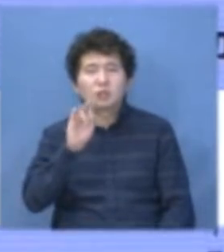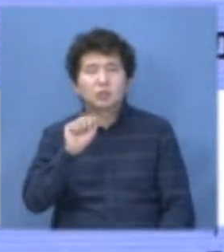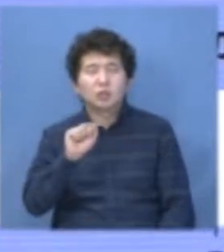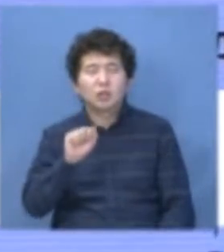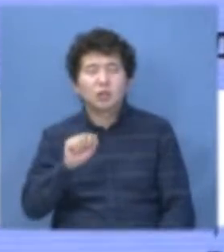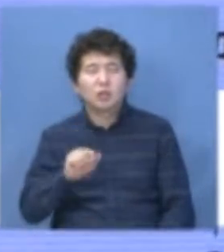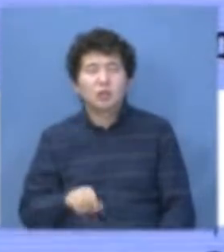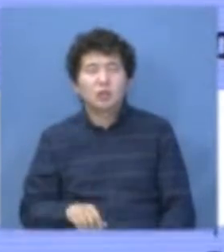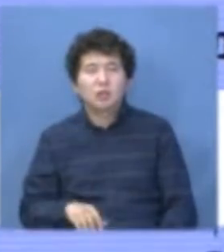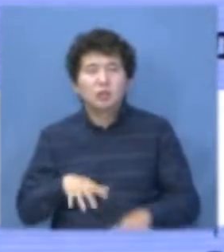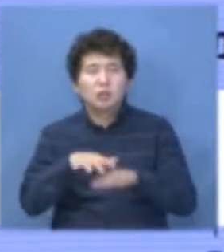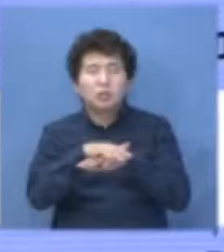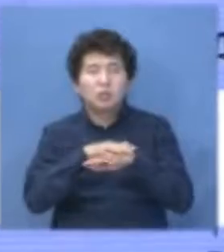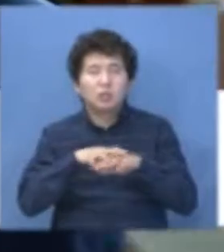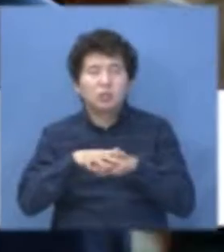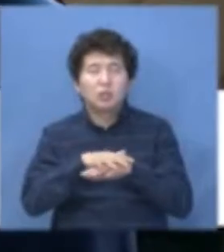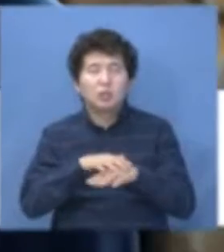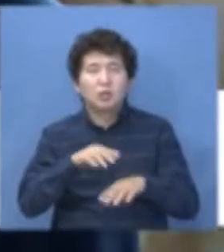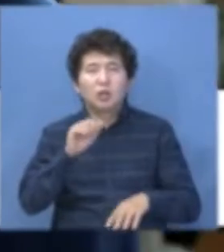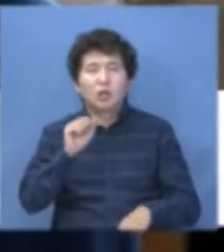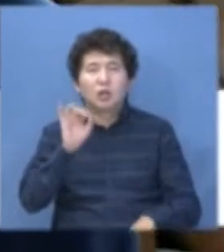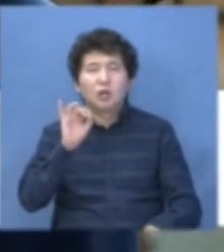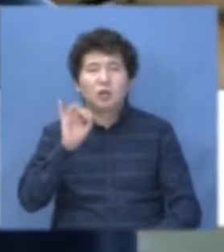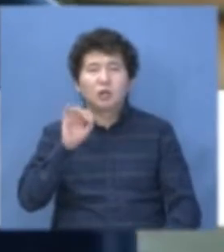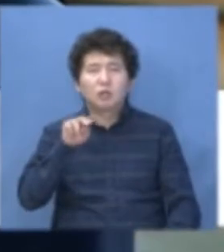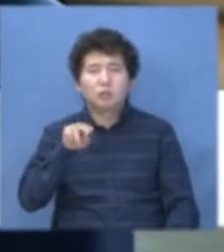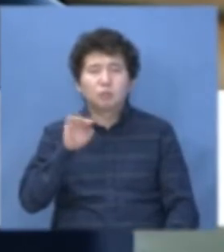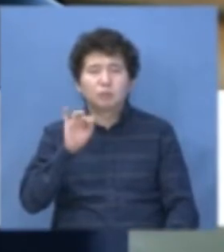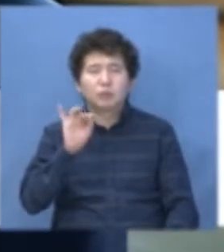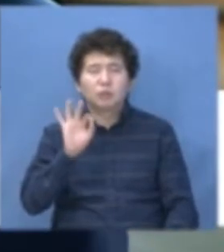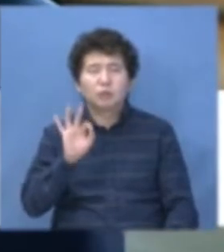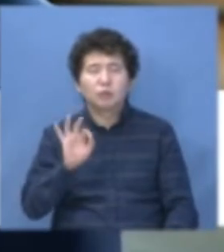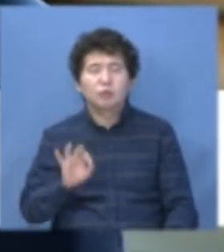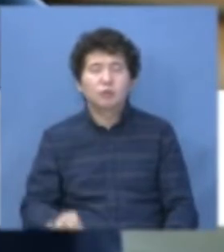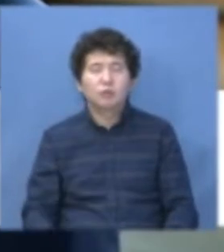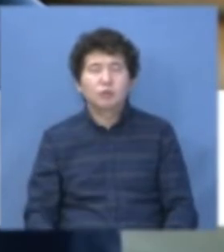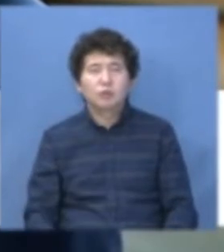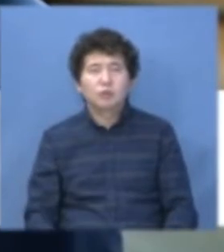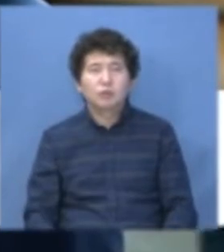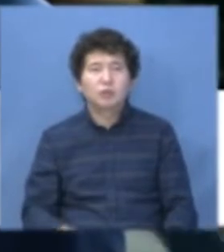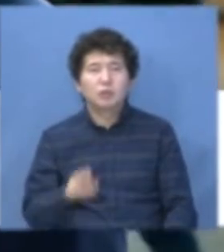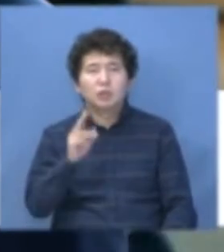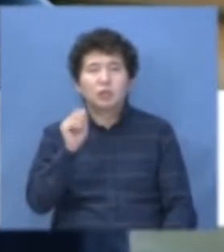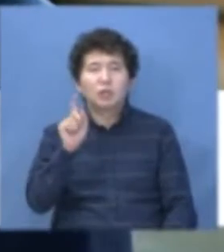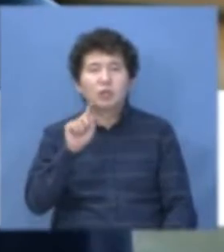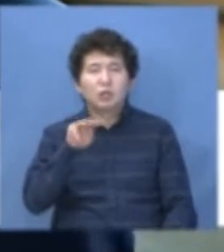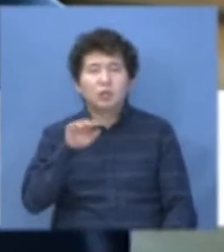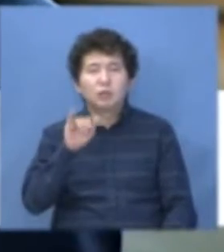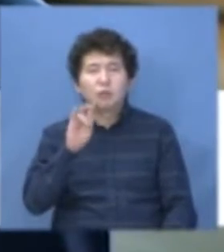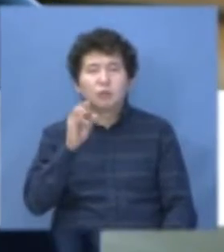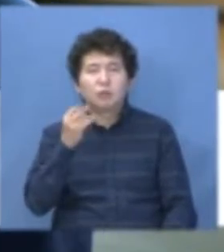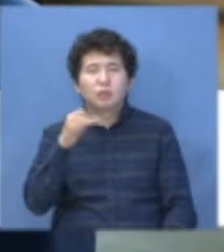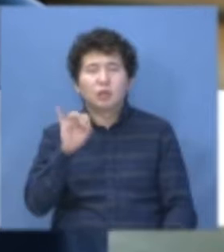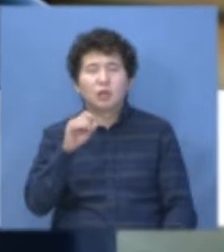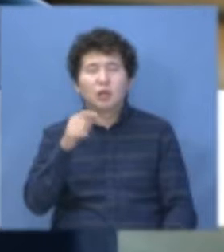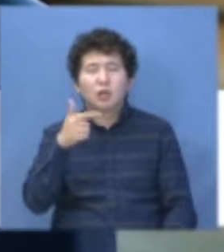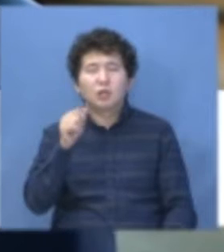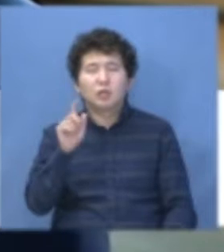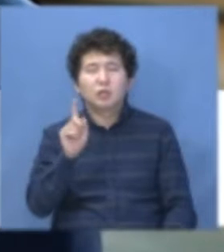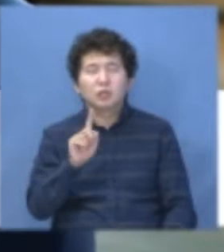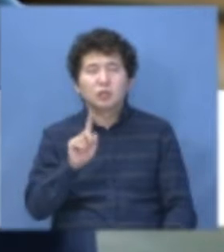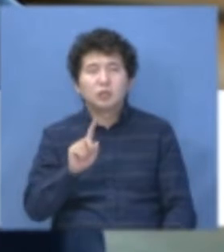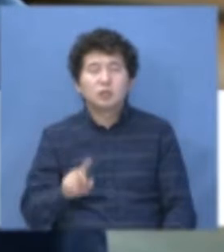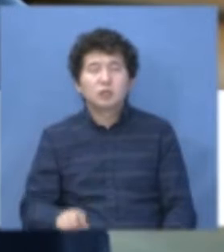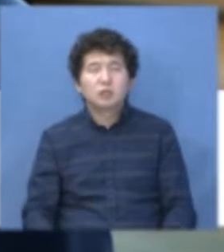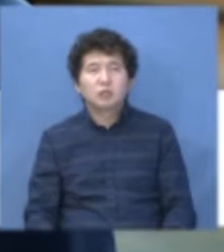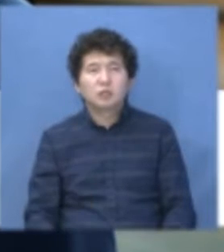халықтық IPO-ға шығатынын жариялады. Самұрық-Қазына владеет Қазмұнайгазом. Қазмұнайгаз Самұрық-Қазына ұлттық қорына тиесілі, ал ұлттық